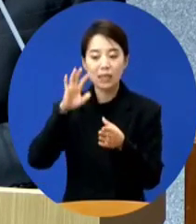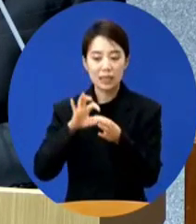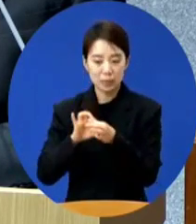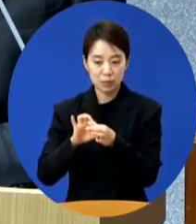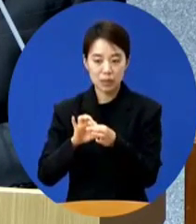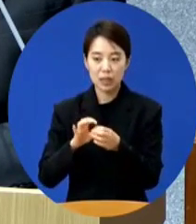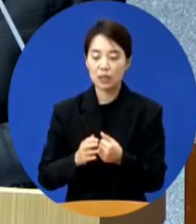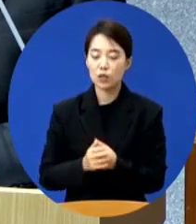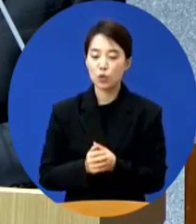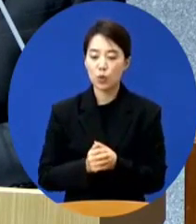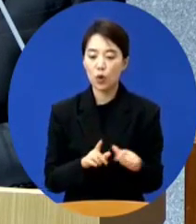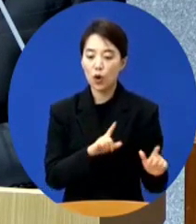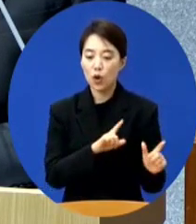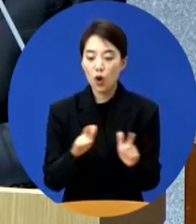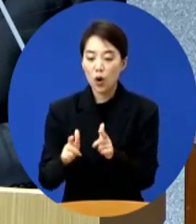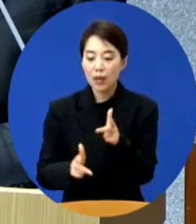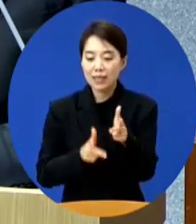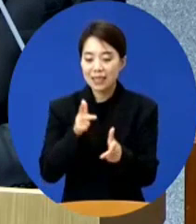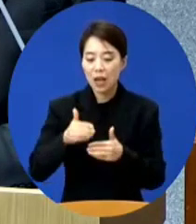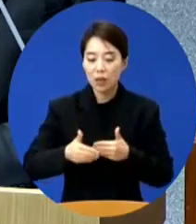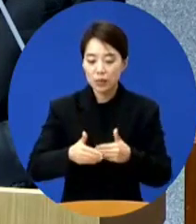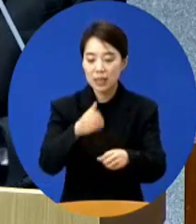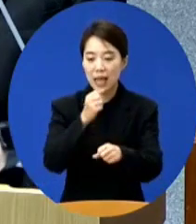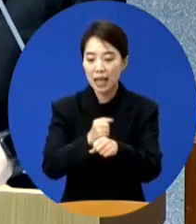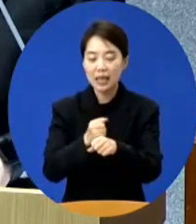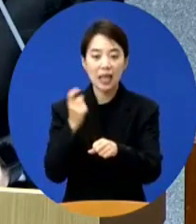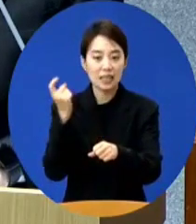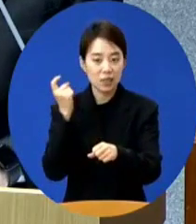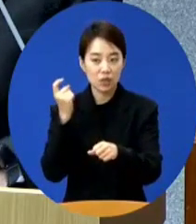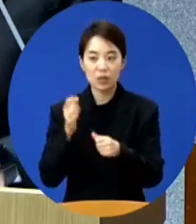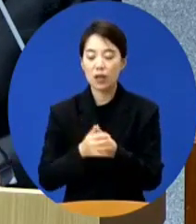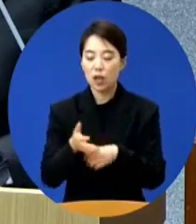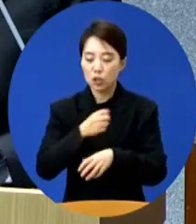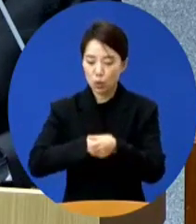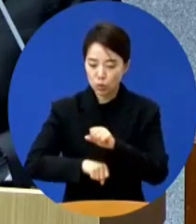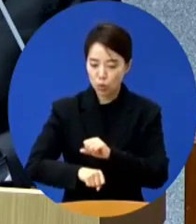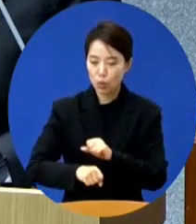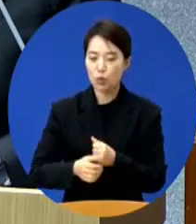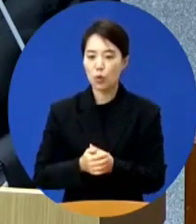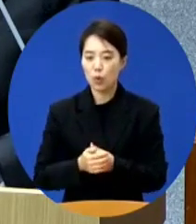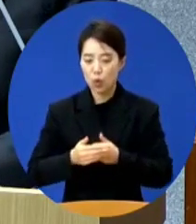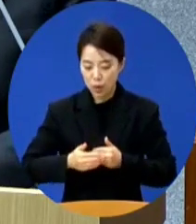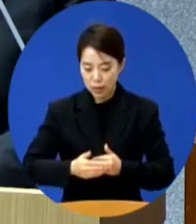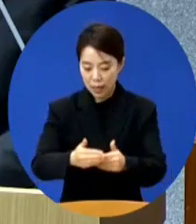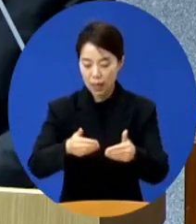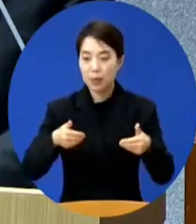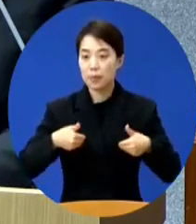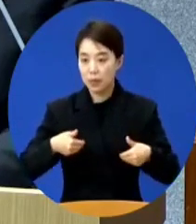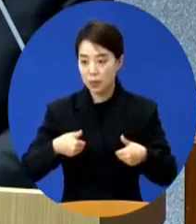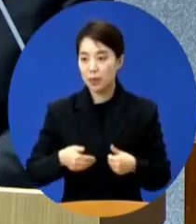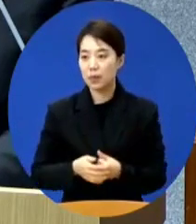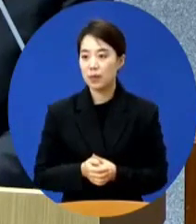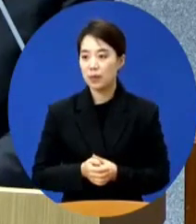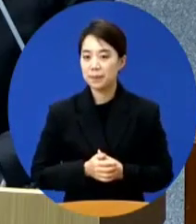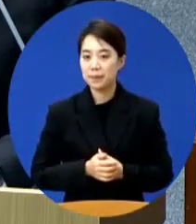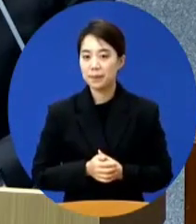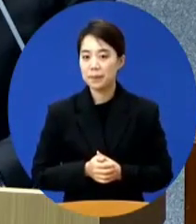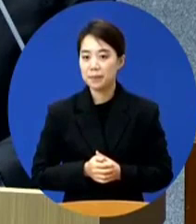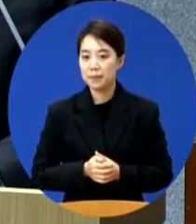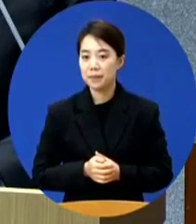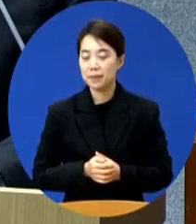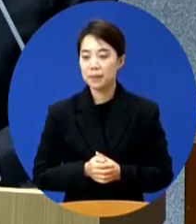가지고 열심히 여러 가지 사업을 추진한다고 들었습니다. 네. 이거에 대해서 적극적인 추진을 부탁드리겠습니다. 예,